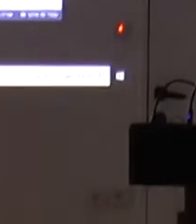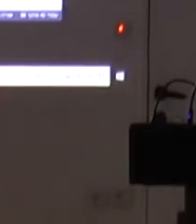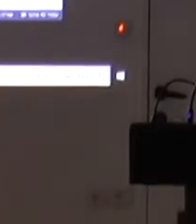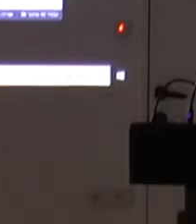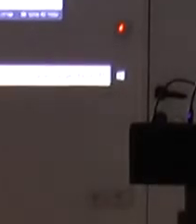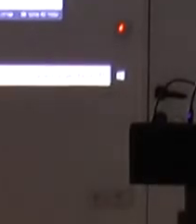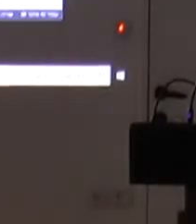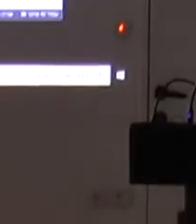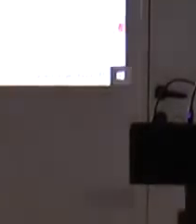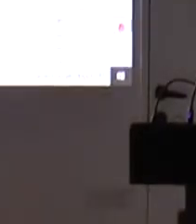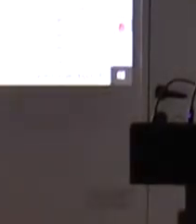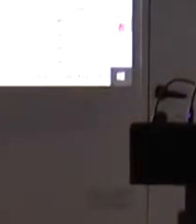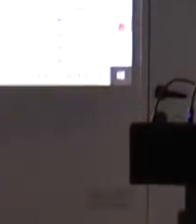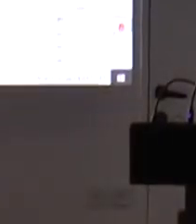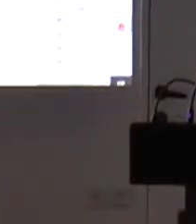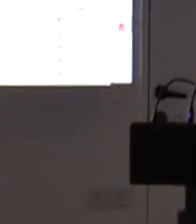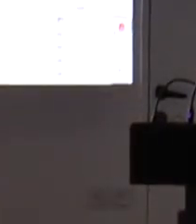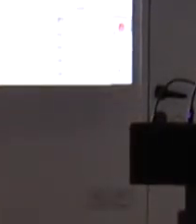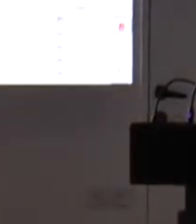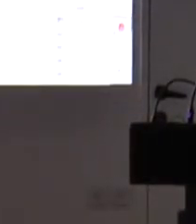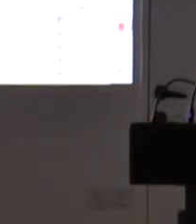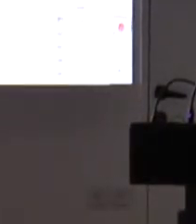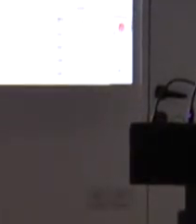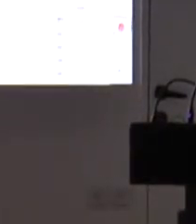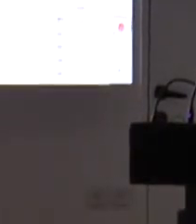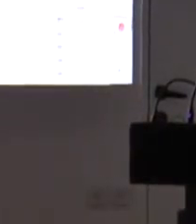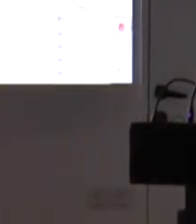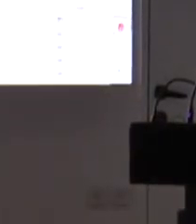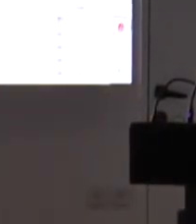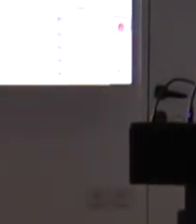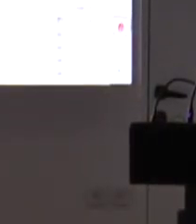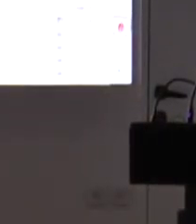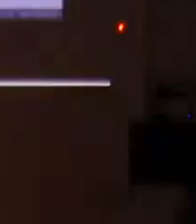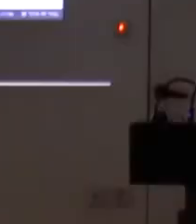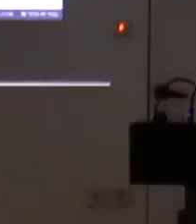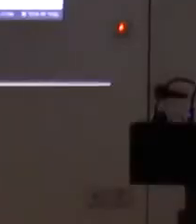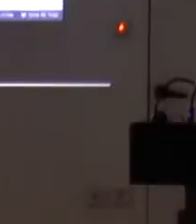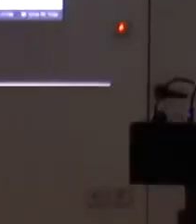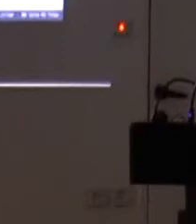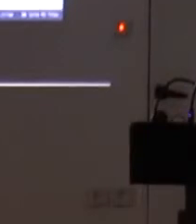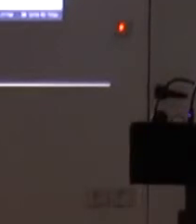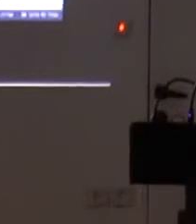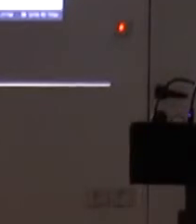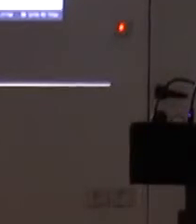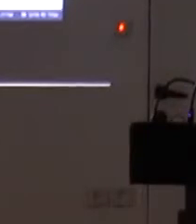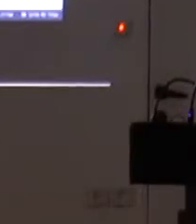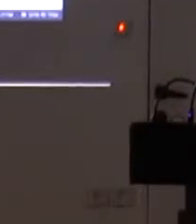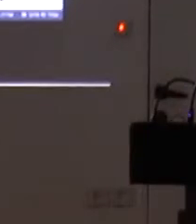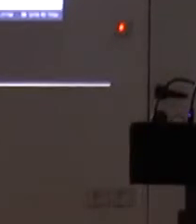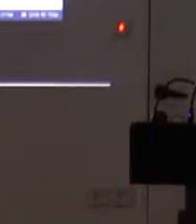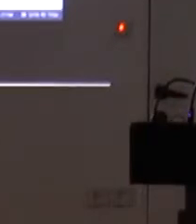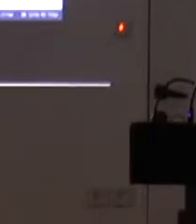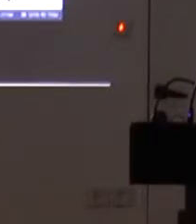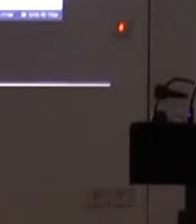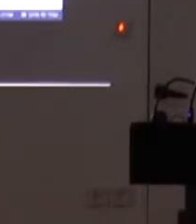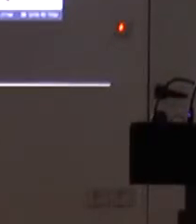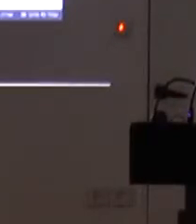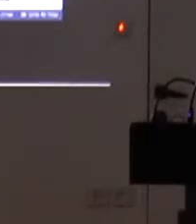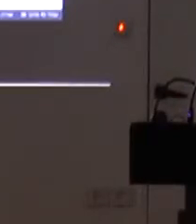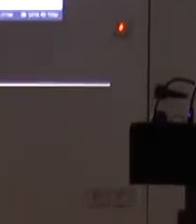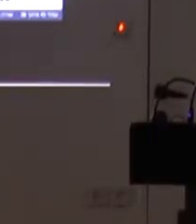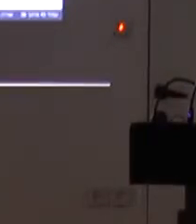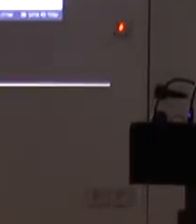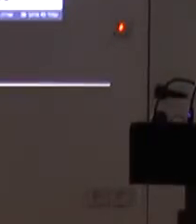Shall I be? No, you don't want that. Who wants that? Who wants us? You want that? Yeah. Who would want another eye? Oh